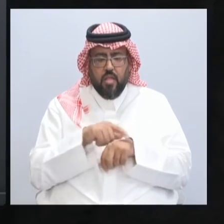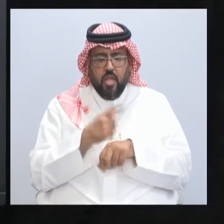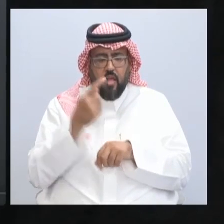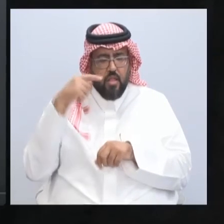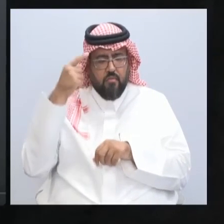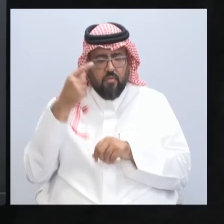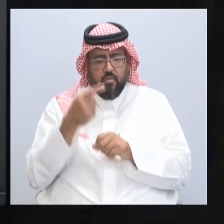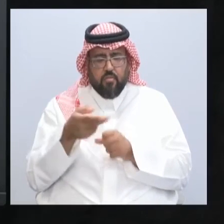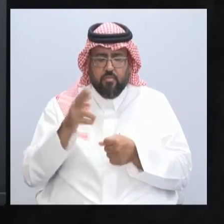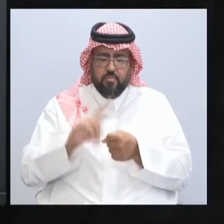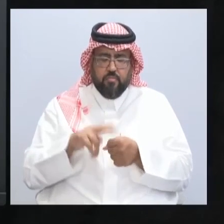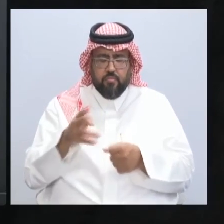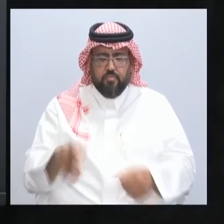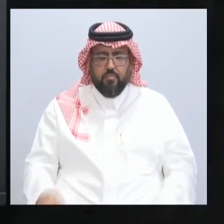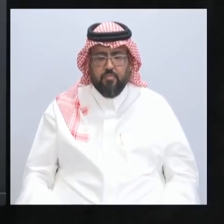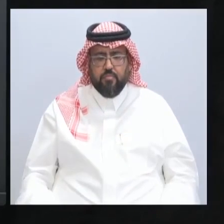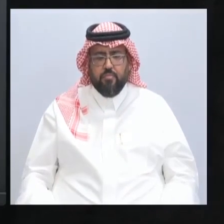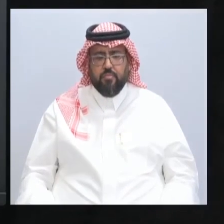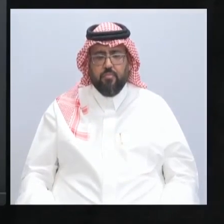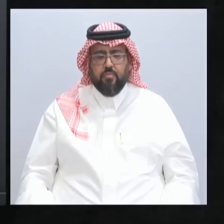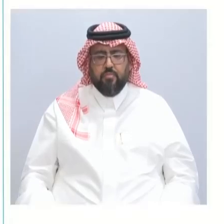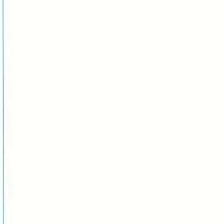للتفكير ونرجع لكم